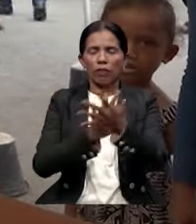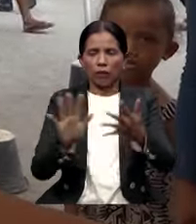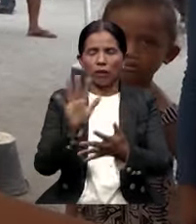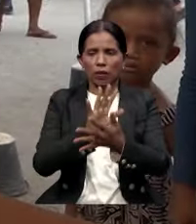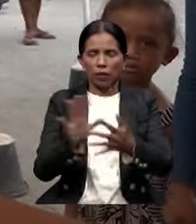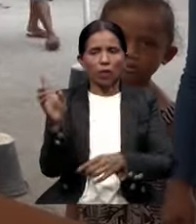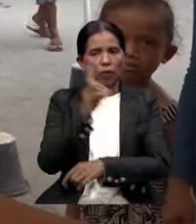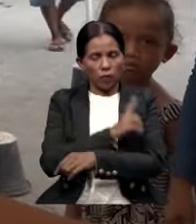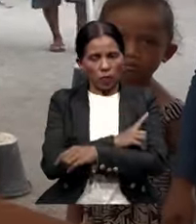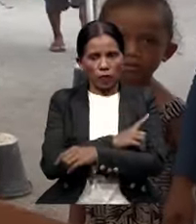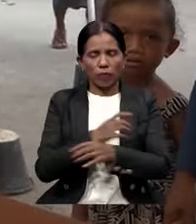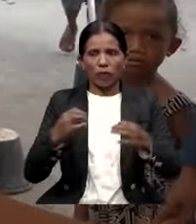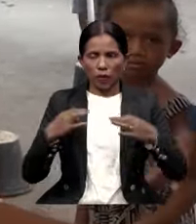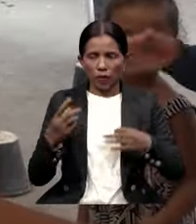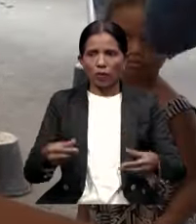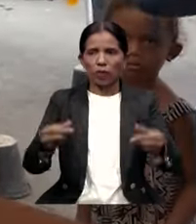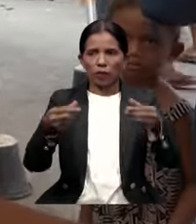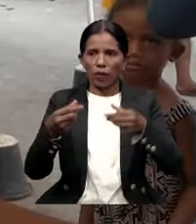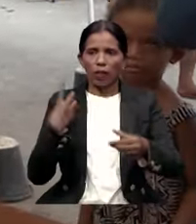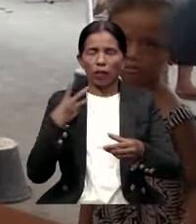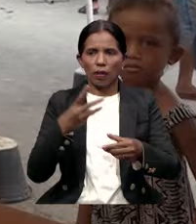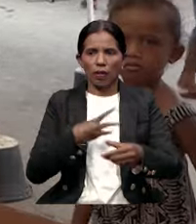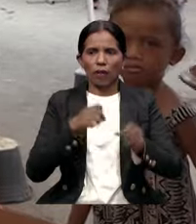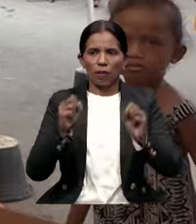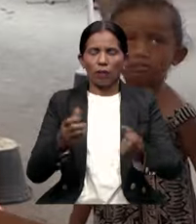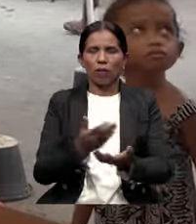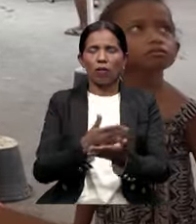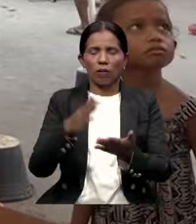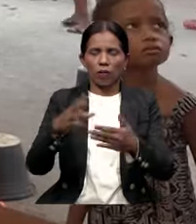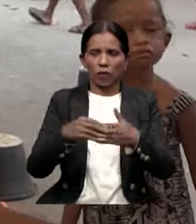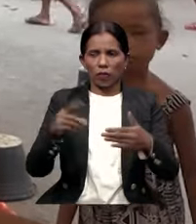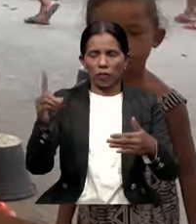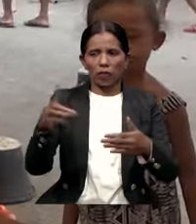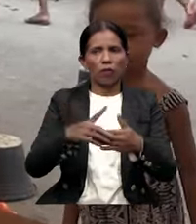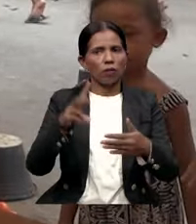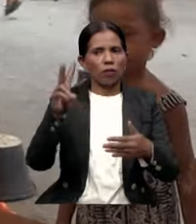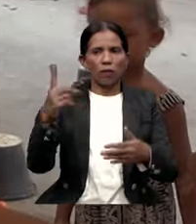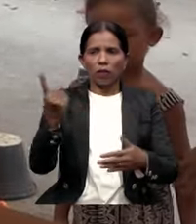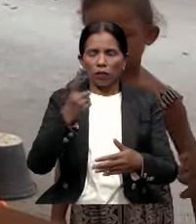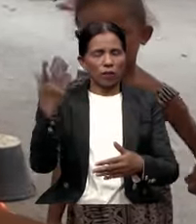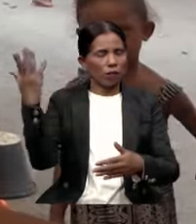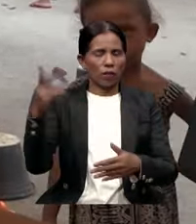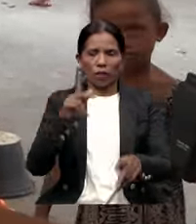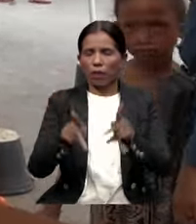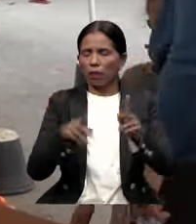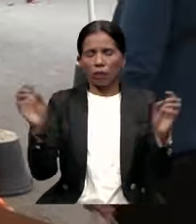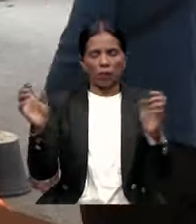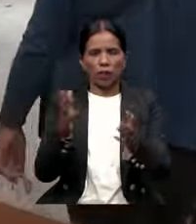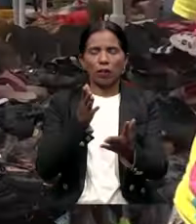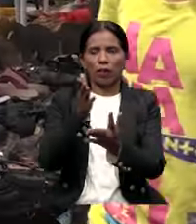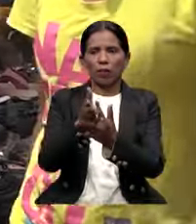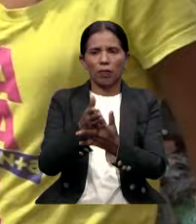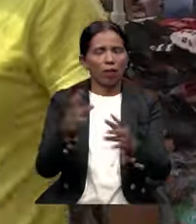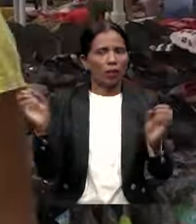para ami mo sadau sa san do doser ne ia liur ne e ma bele hola $1 $2 set permanente ia larang e ma nunca mai satu tama la